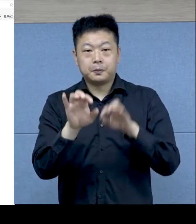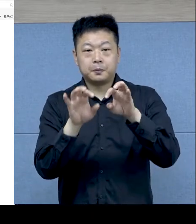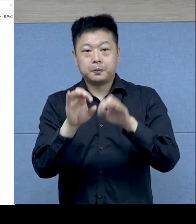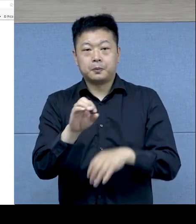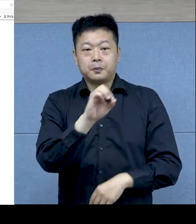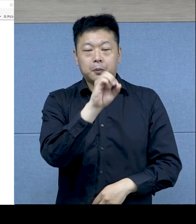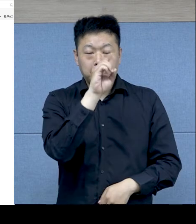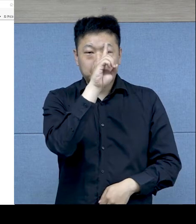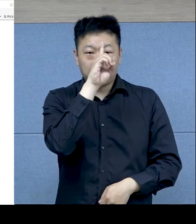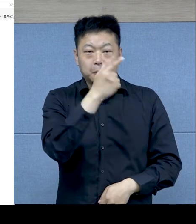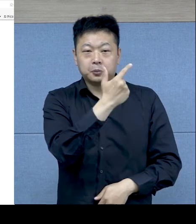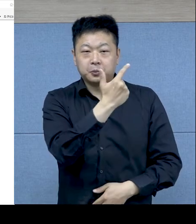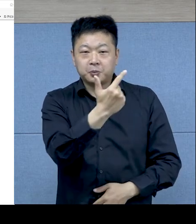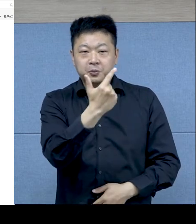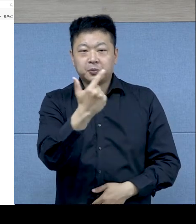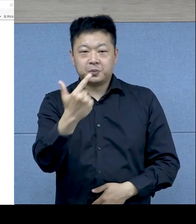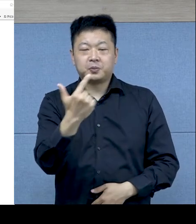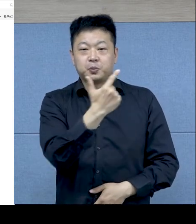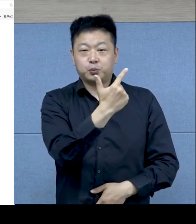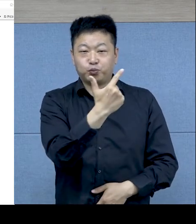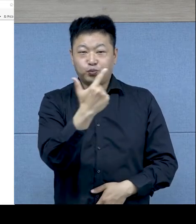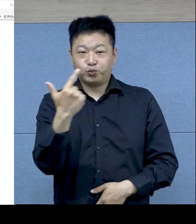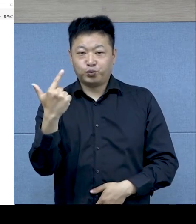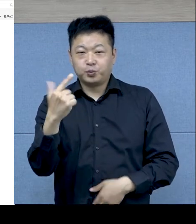입력해 보도록 하겠습니다.